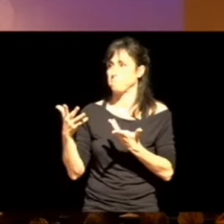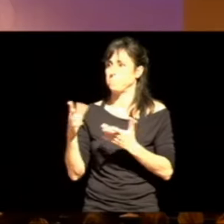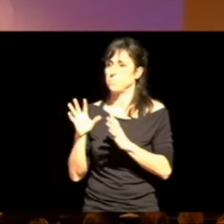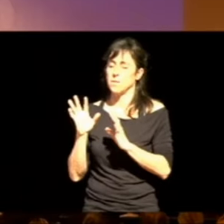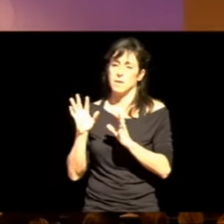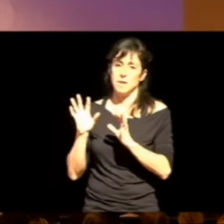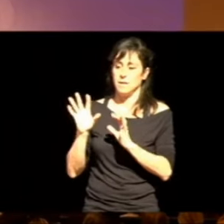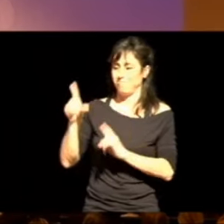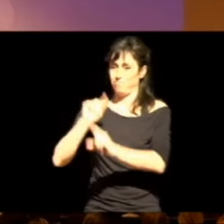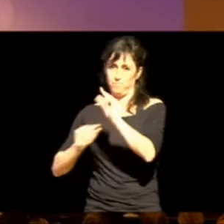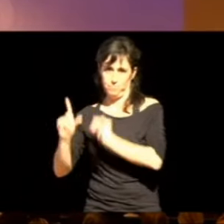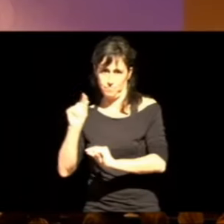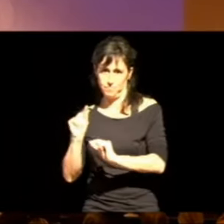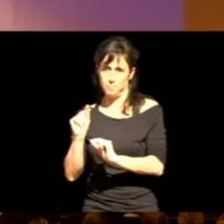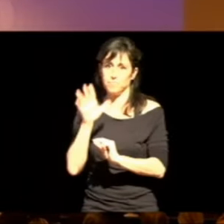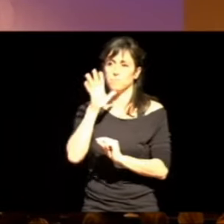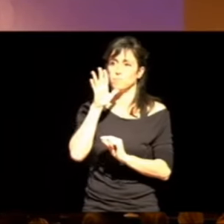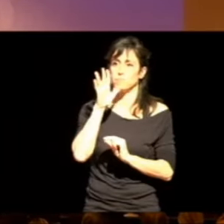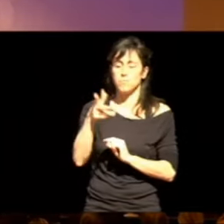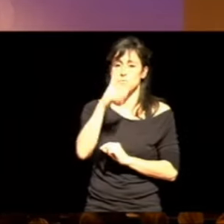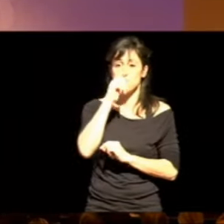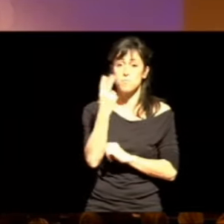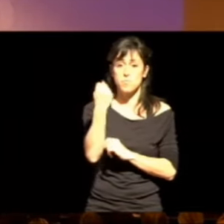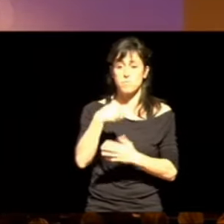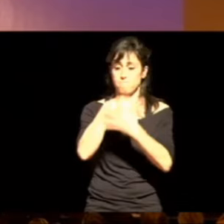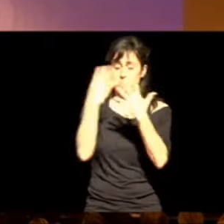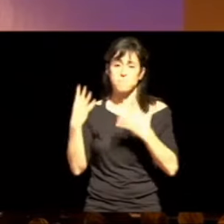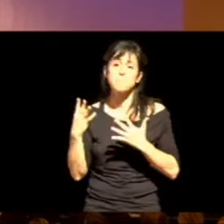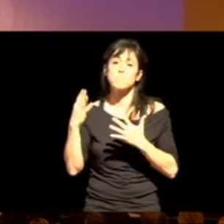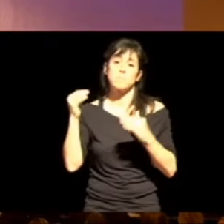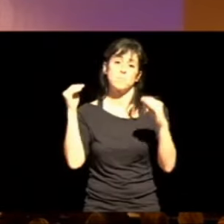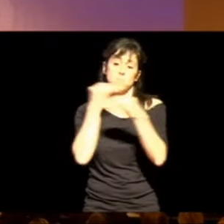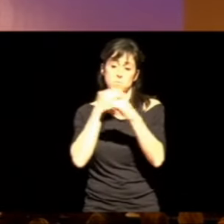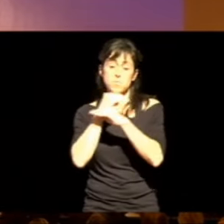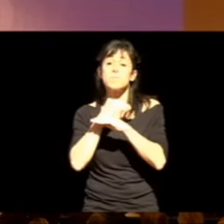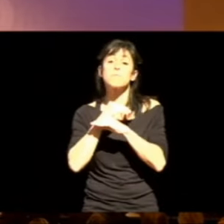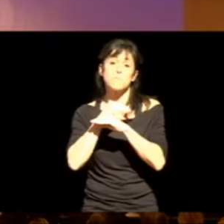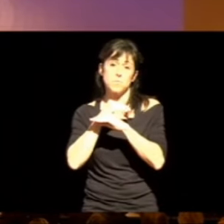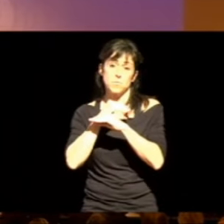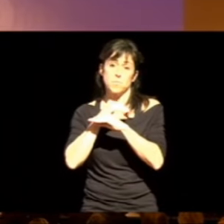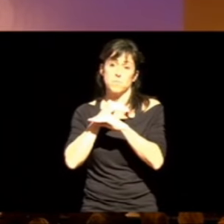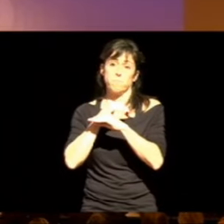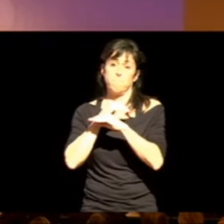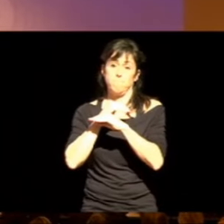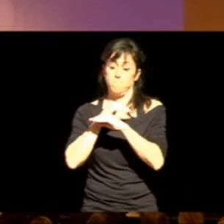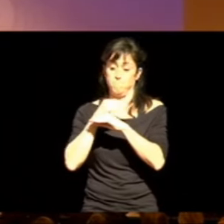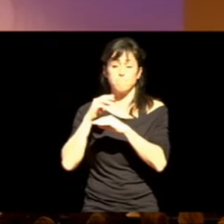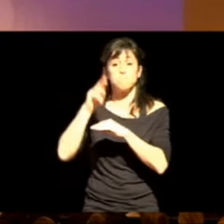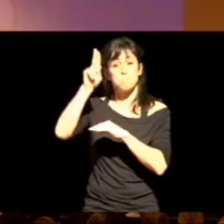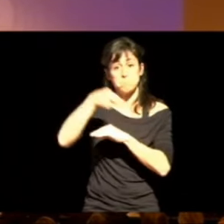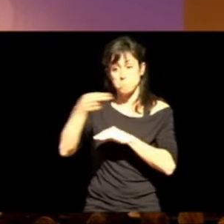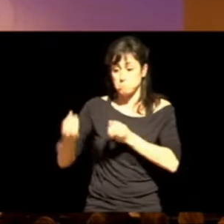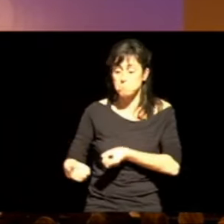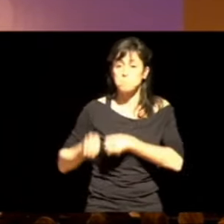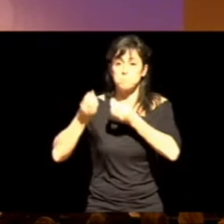tasatuta dagoelako, bai? 2019ko urriaren 11ko ebazpenean hain zuzen ere horrelako kasu baten